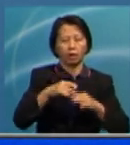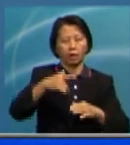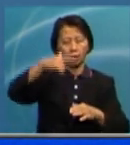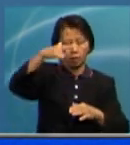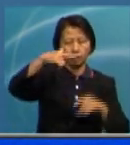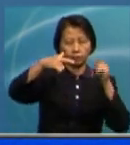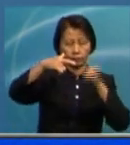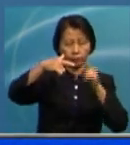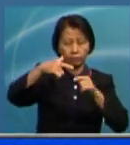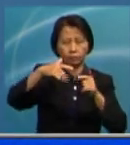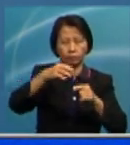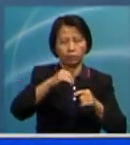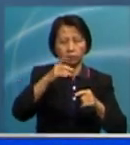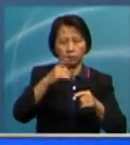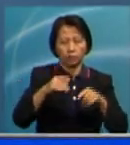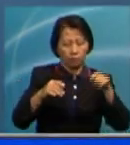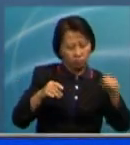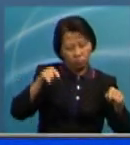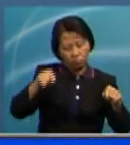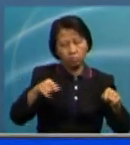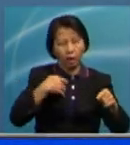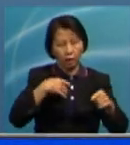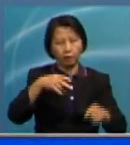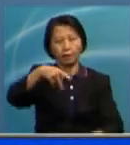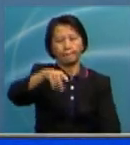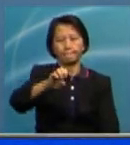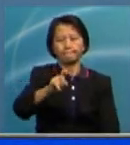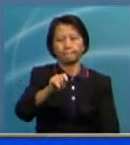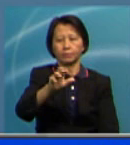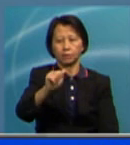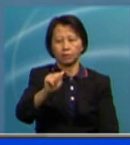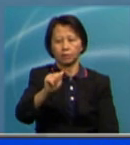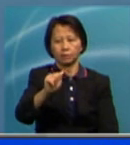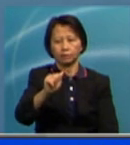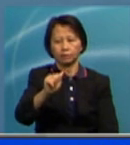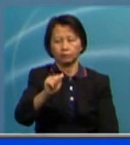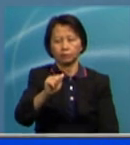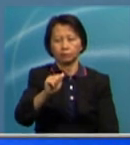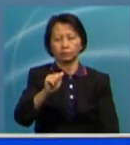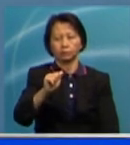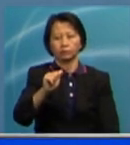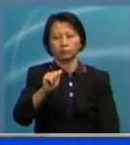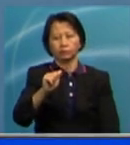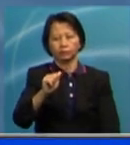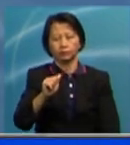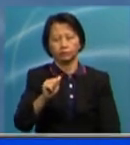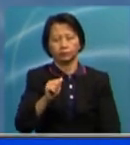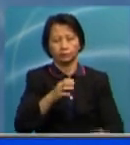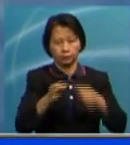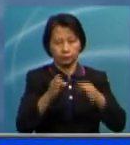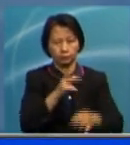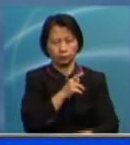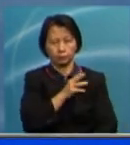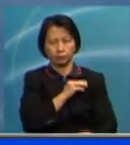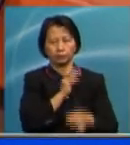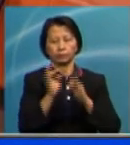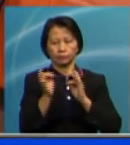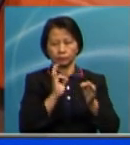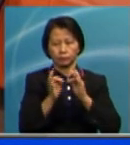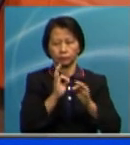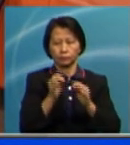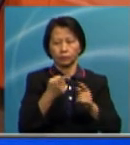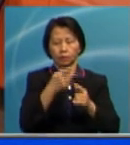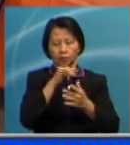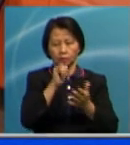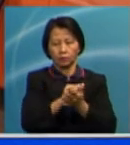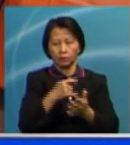sini dan Ar di sini ada puta yang di yang direleaskan oleh apa ni er Kementerian penerangan e h ah dari situ